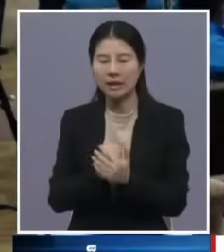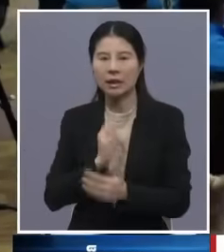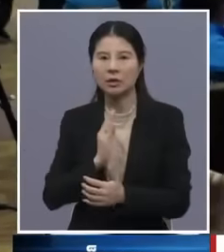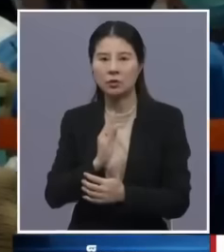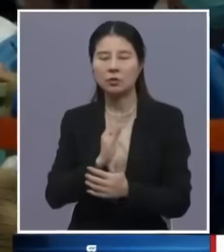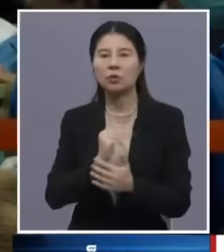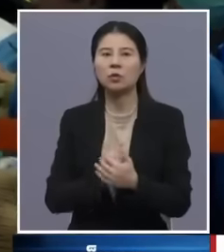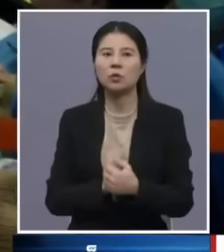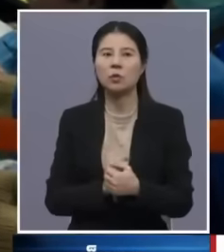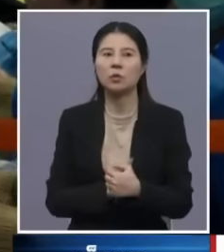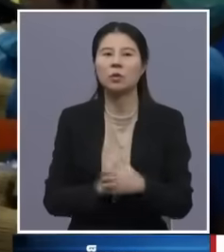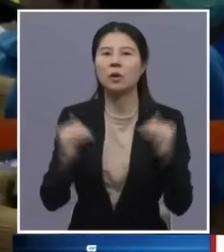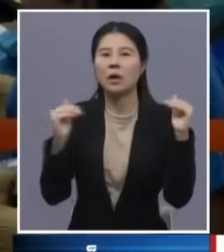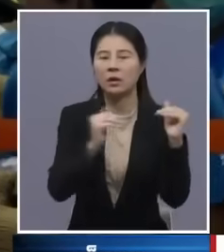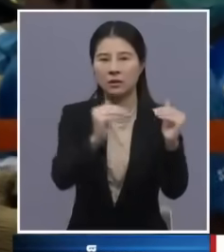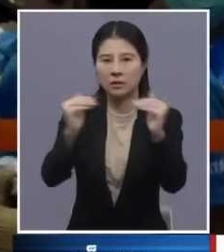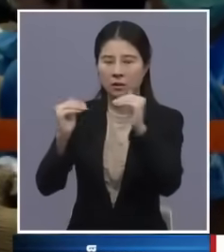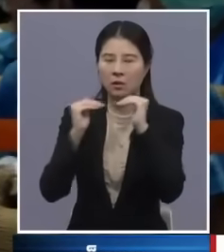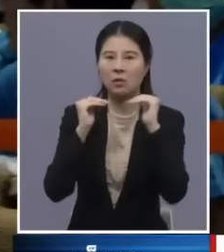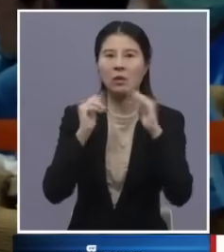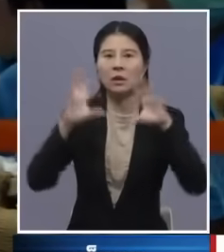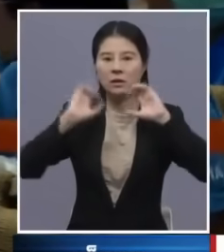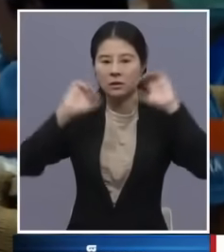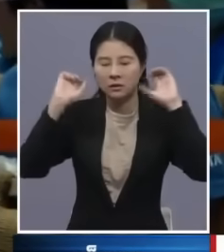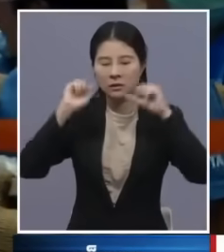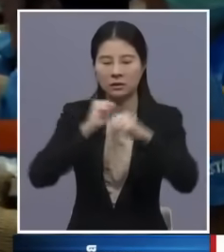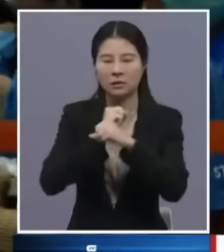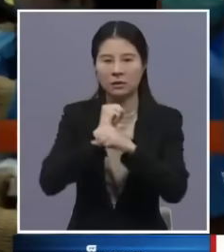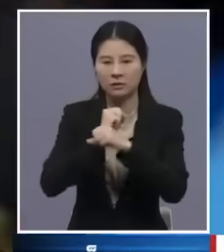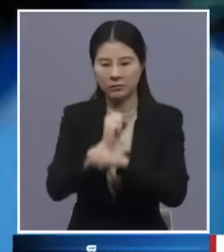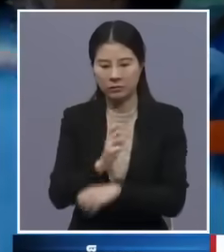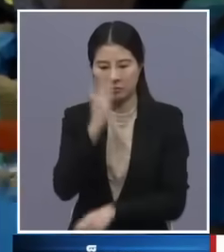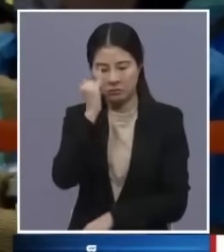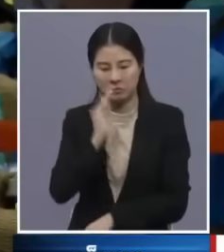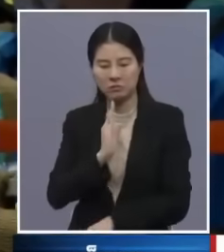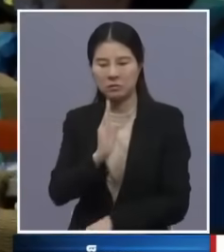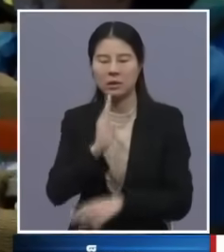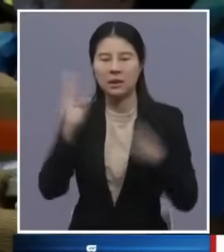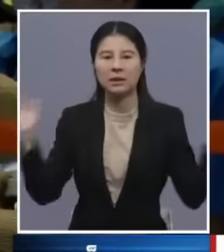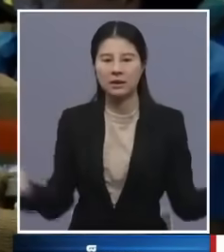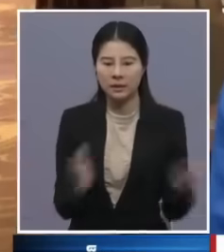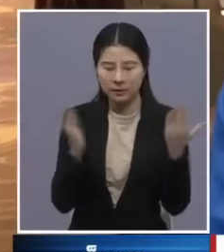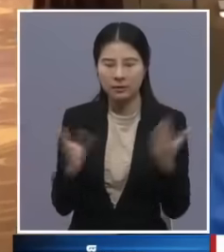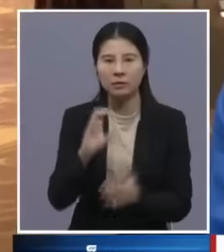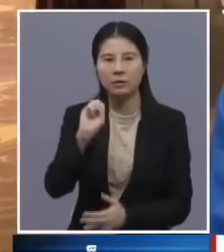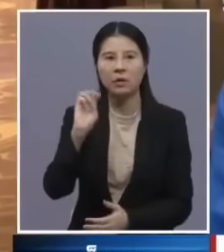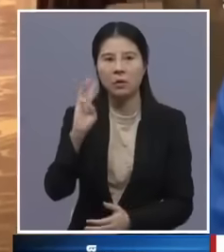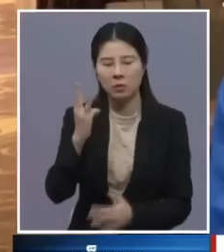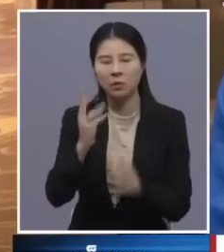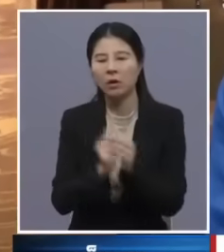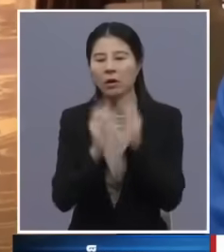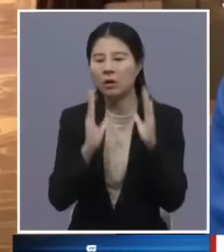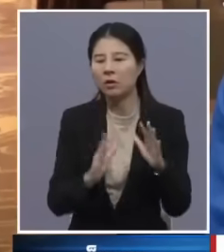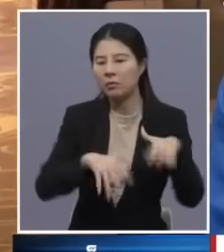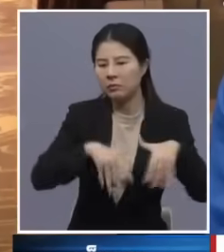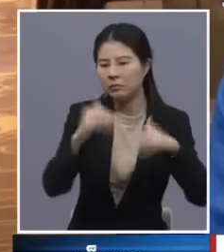จที่เสรีและเป็นธรรมการที่รัฐจะแทรกแซงก็ต้องเป็นเพื่อความเป็นธรรมสนับสนุนรัฐสวัสดิการเพื่อลดความเหลื่อมล้ำ